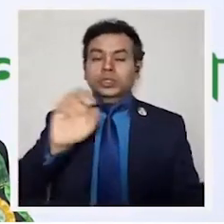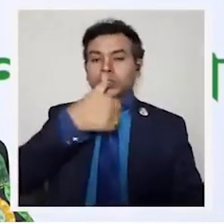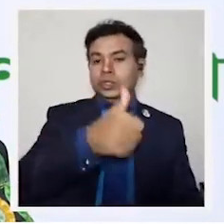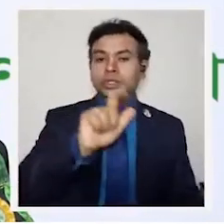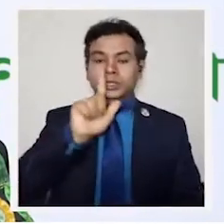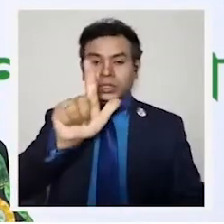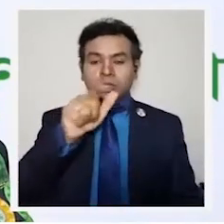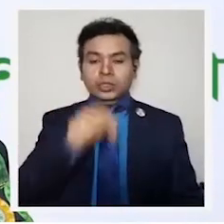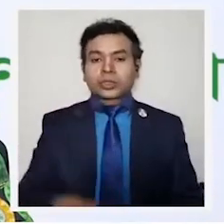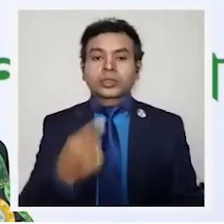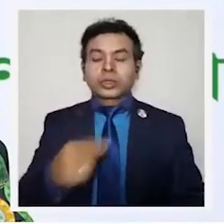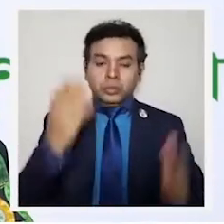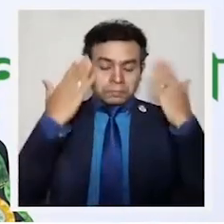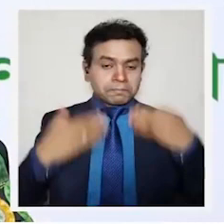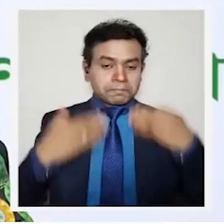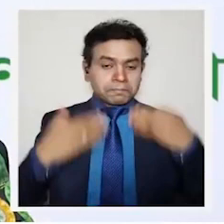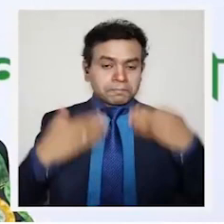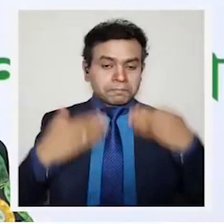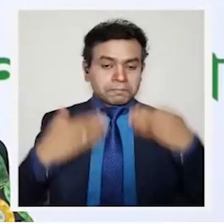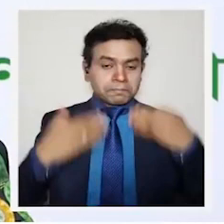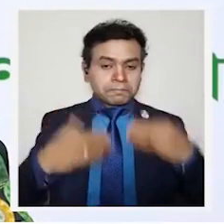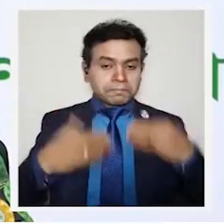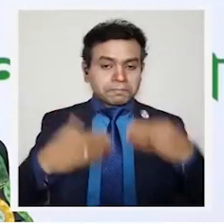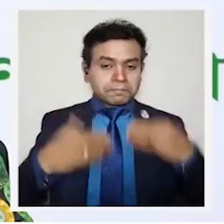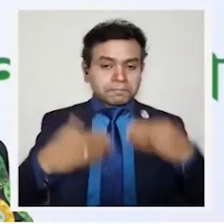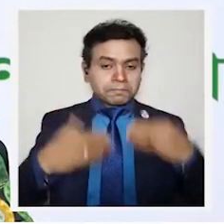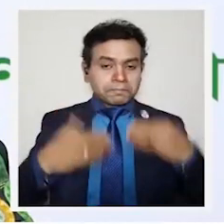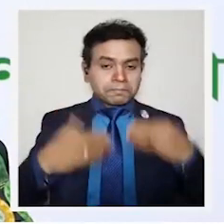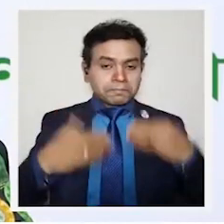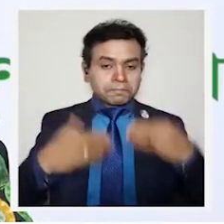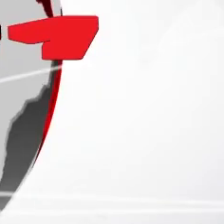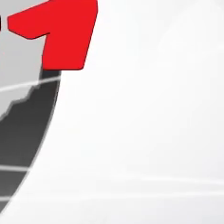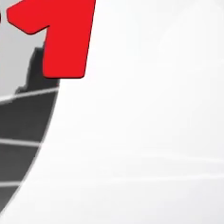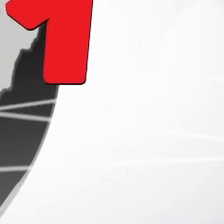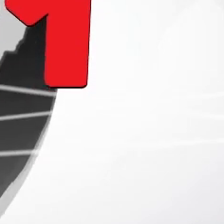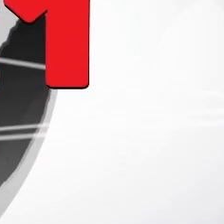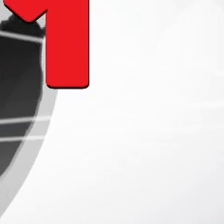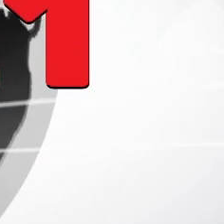7,399 জন এবং এ পর্যন্ত ছাড় পেয়েছেন 4,175 জন।